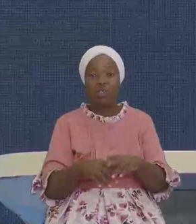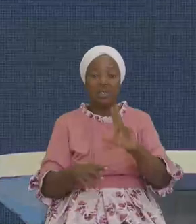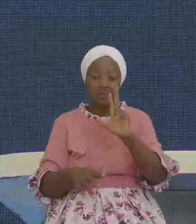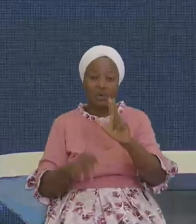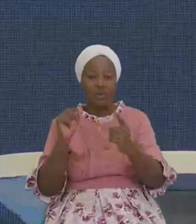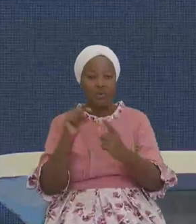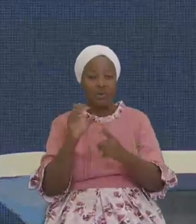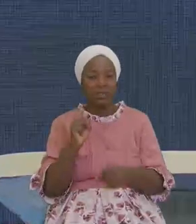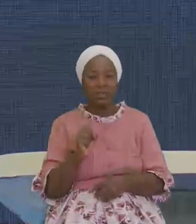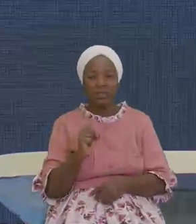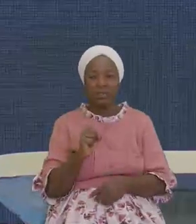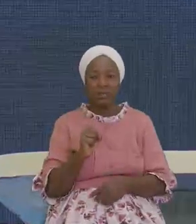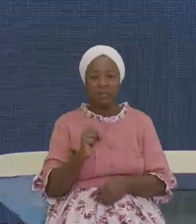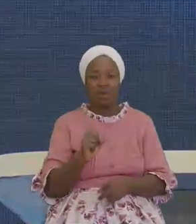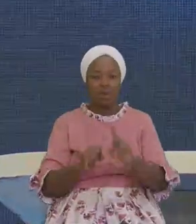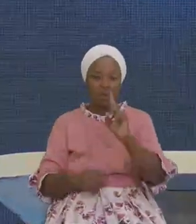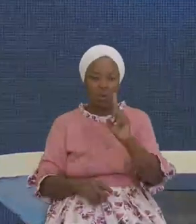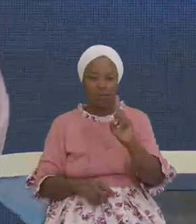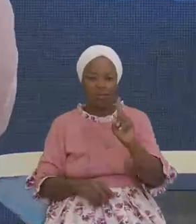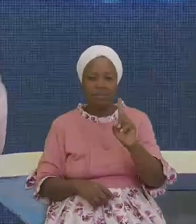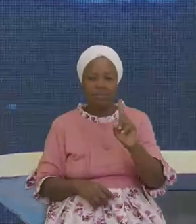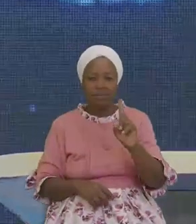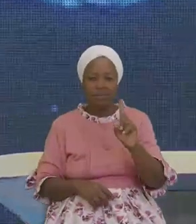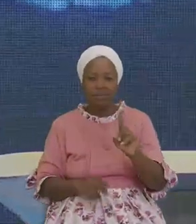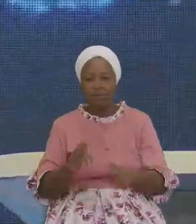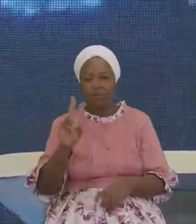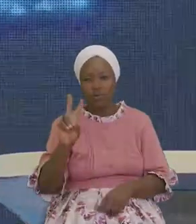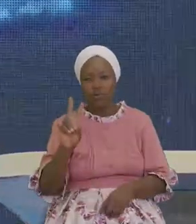Je veux vous expliquer cela en trois points.